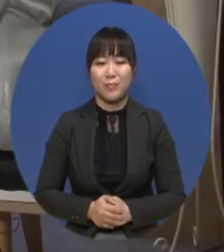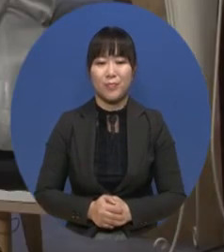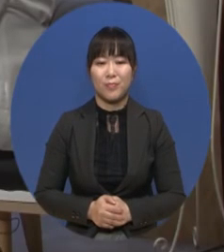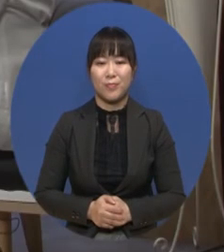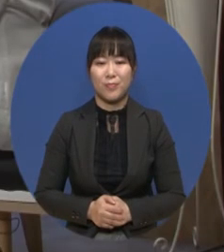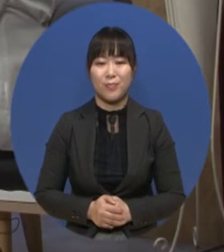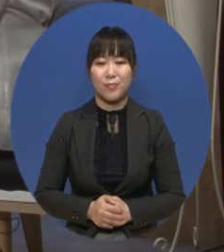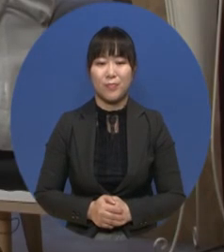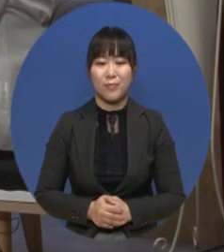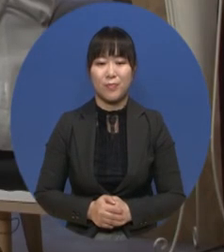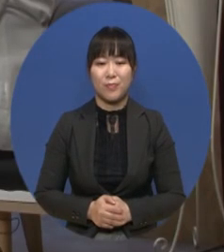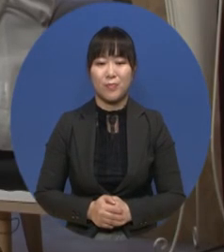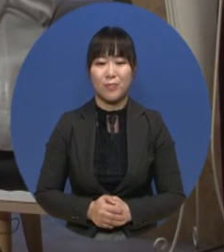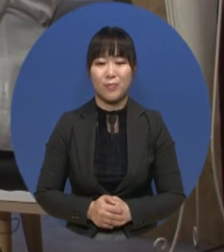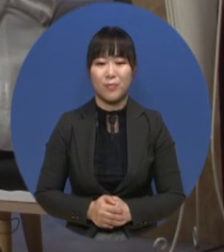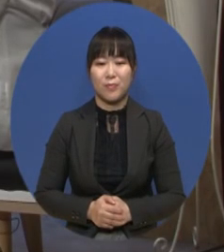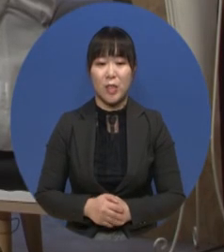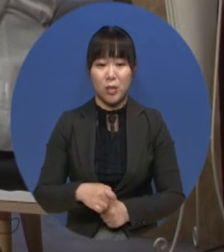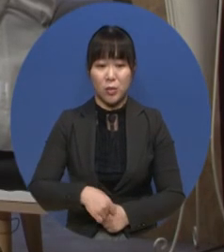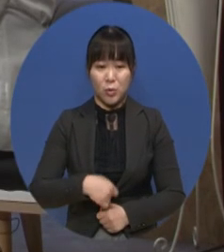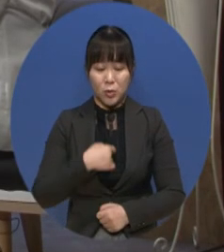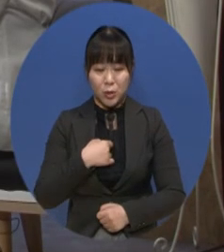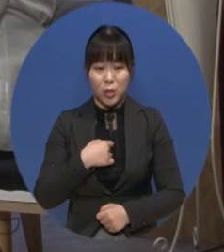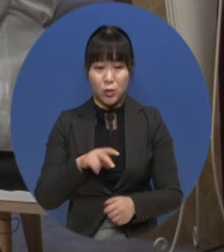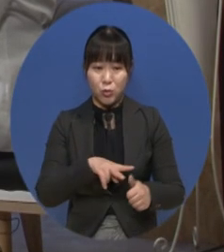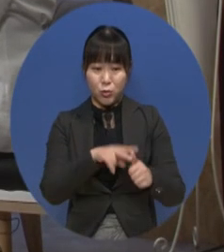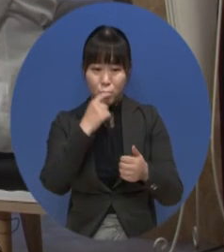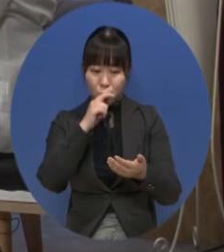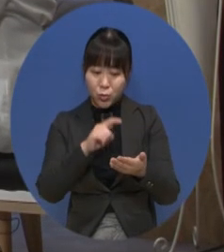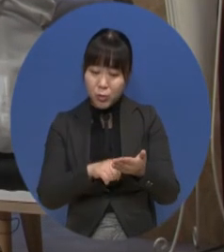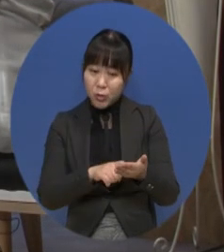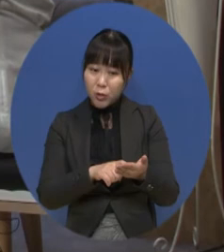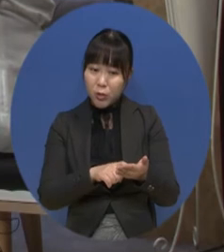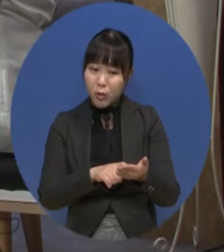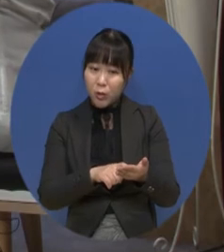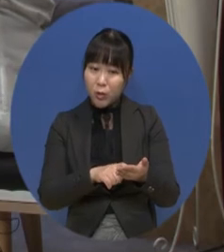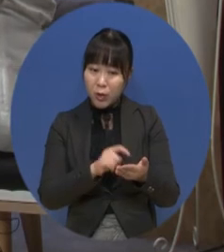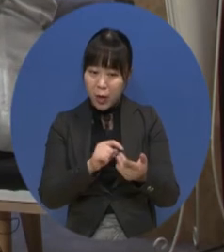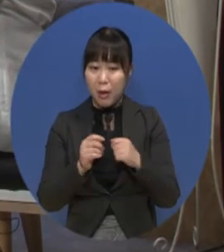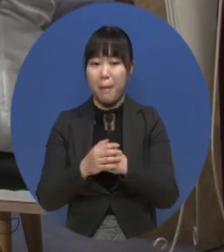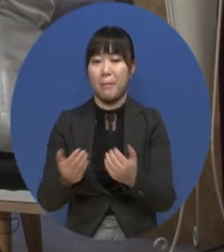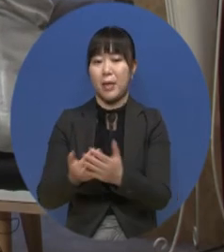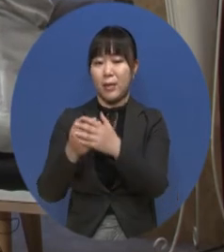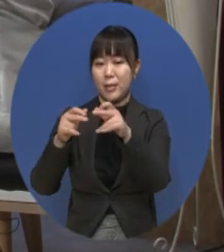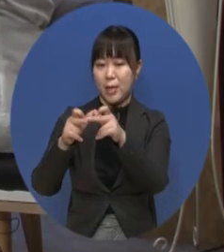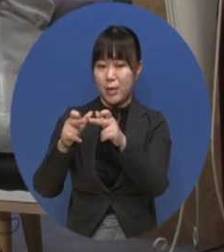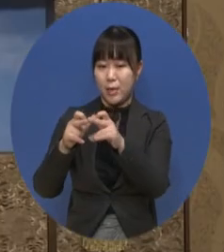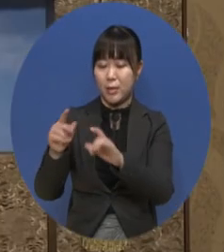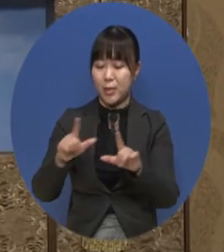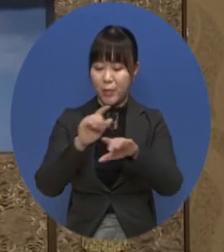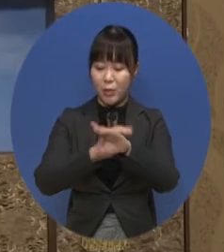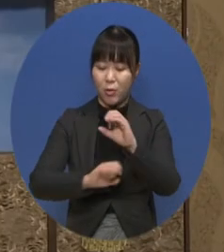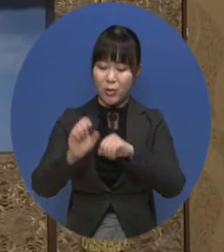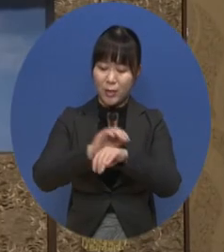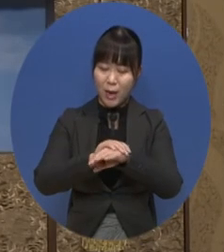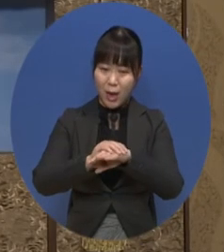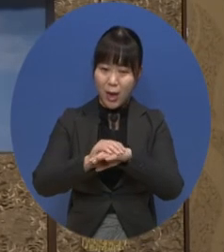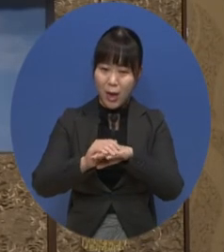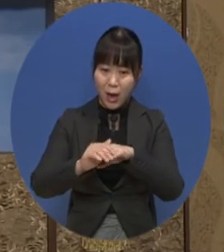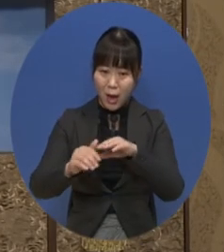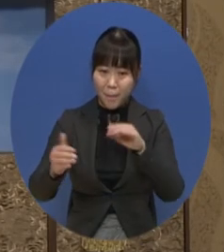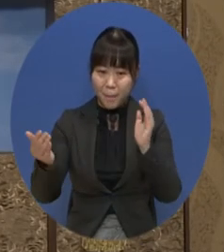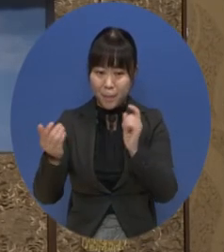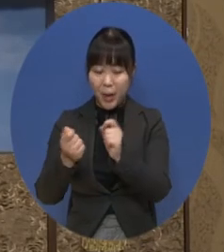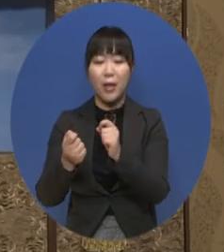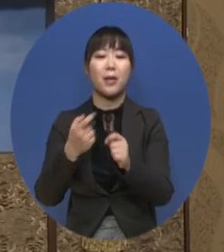있을까요? 사실 이 쉬운 정보가 발달장애인의 삶에 더 잘 닿기를 원해요. 그래서 저희가 지금 제일